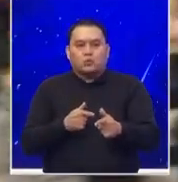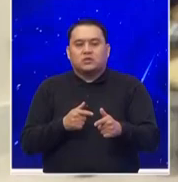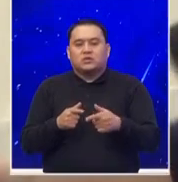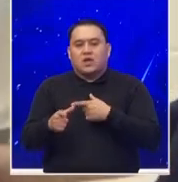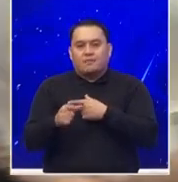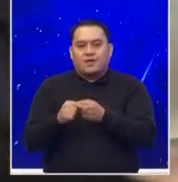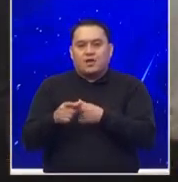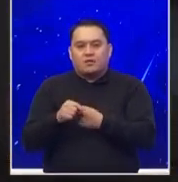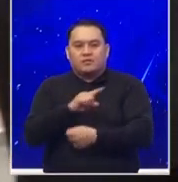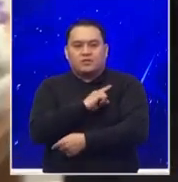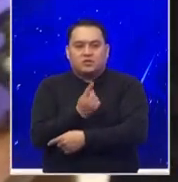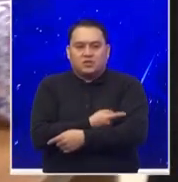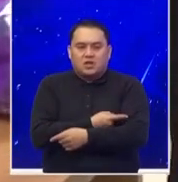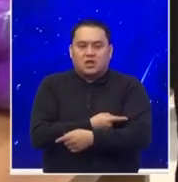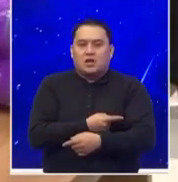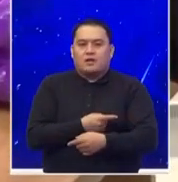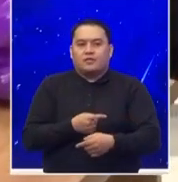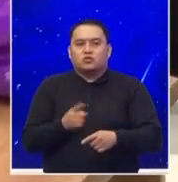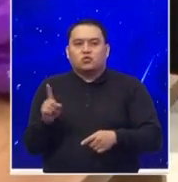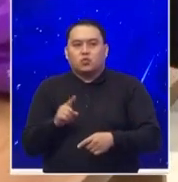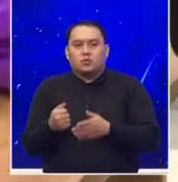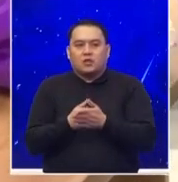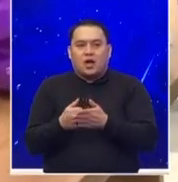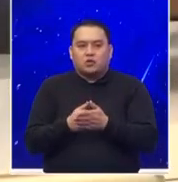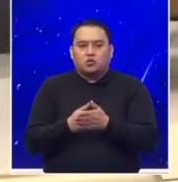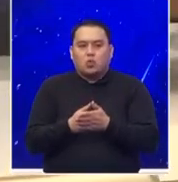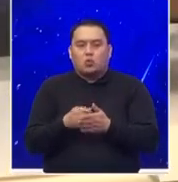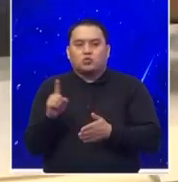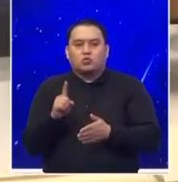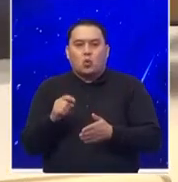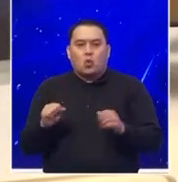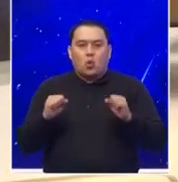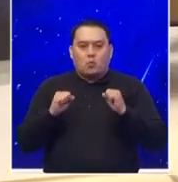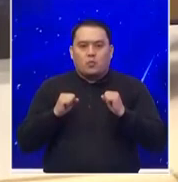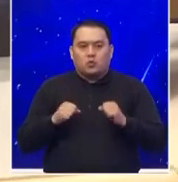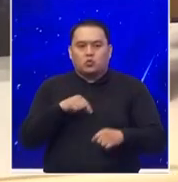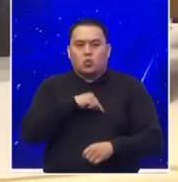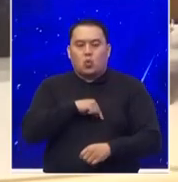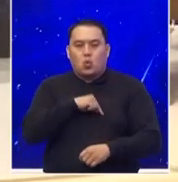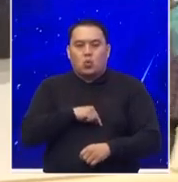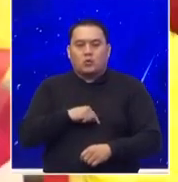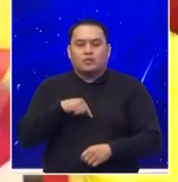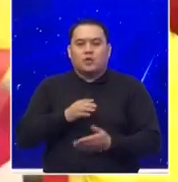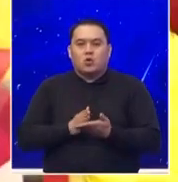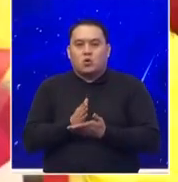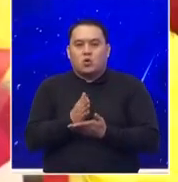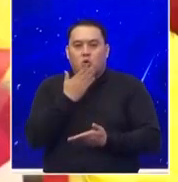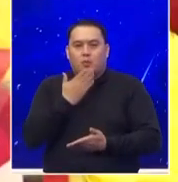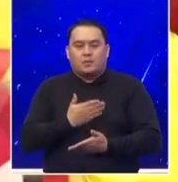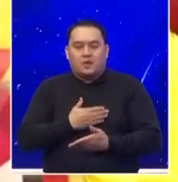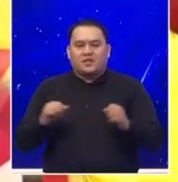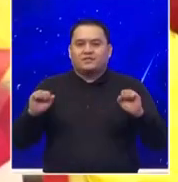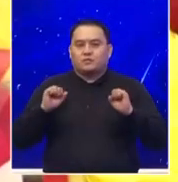сильнейшими противниками и комплексы ката. Однако, чтобы стать достойным претендентом, спортсмен должен пройти духовный путь и по-настоящему любить этот